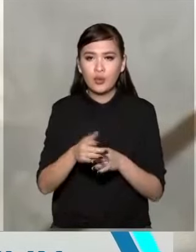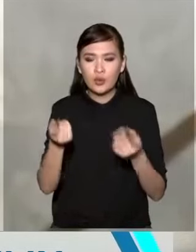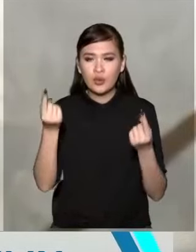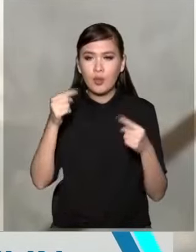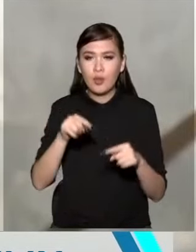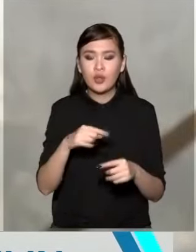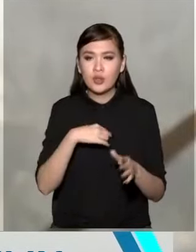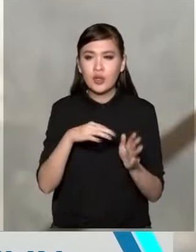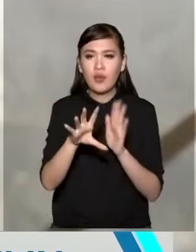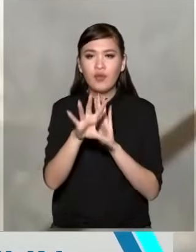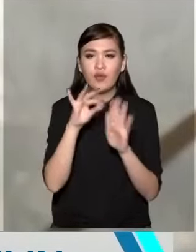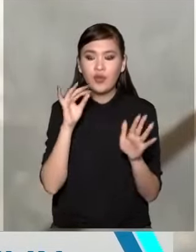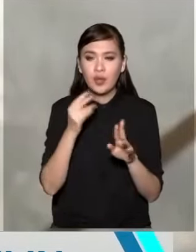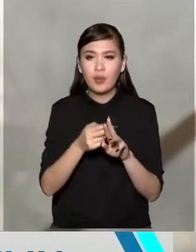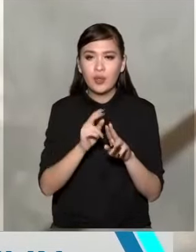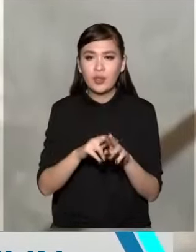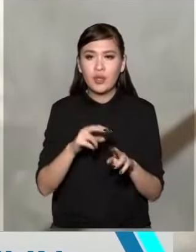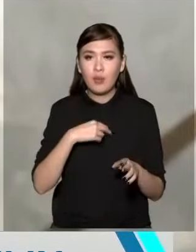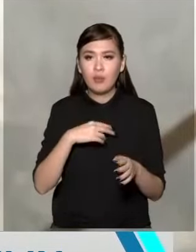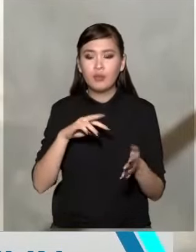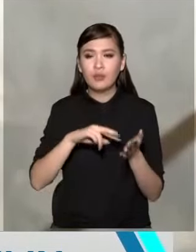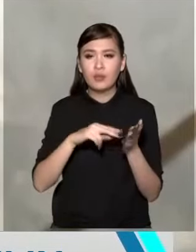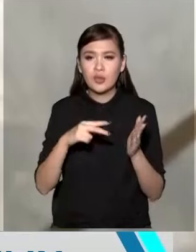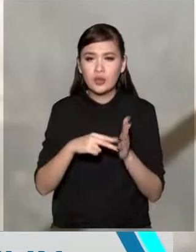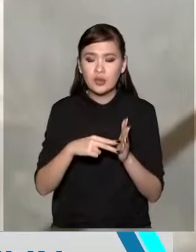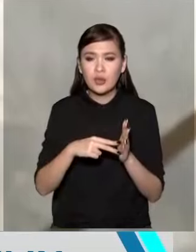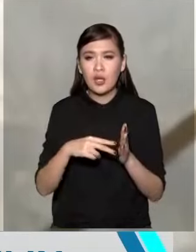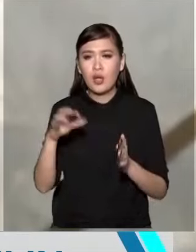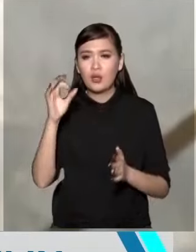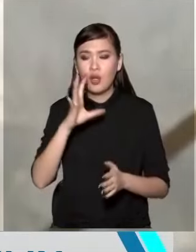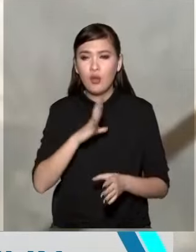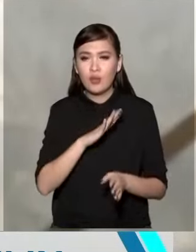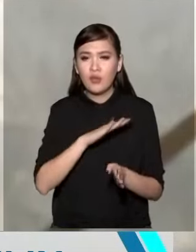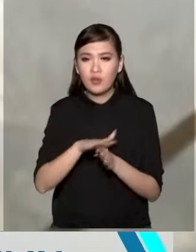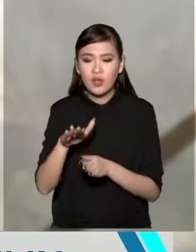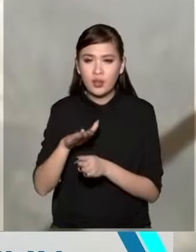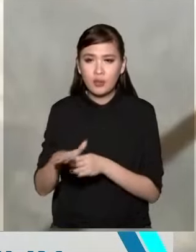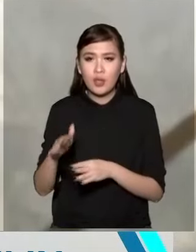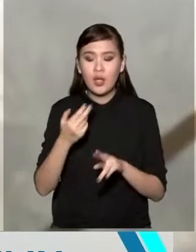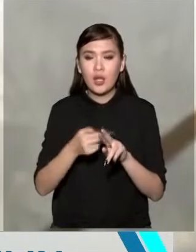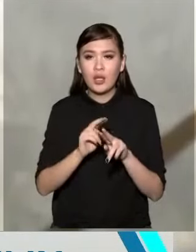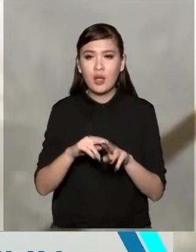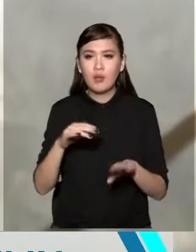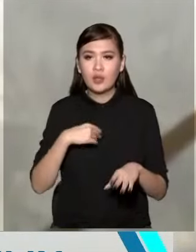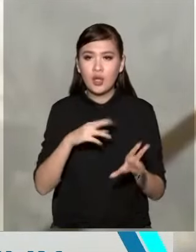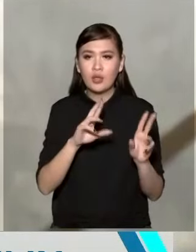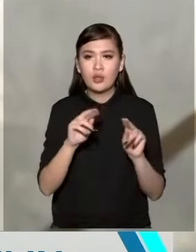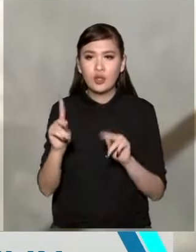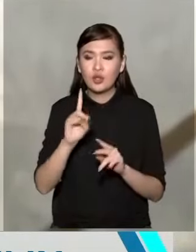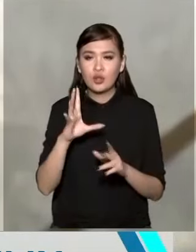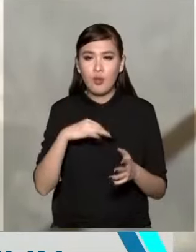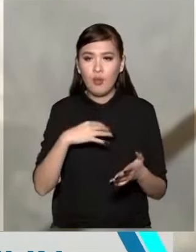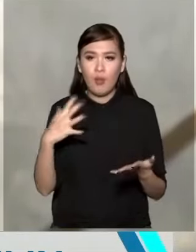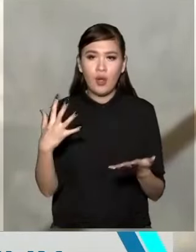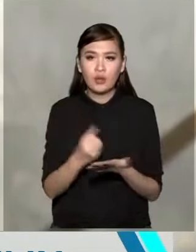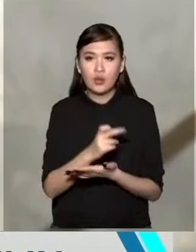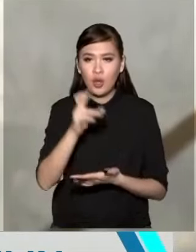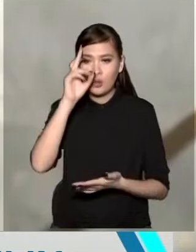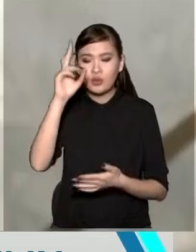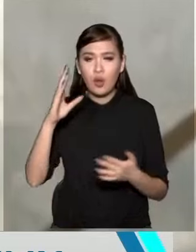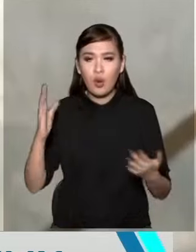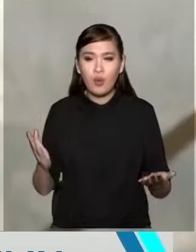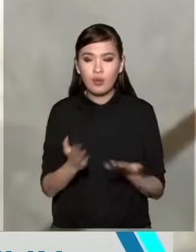критериям. Составила бизнес-план, все условия выполнила, и мне посчастливилось. Государство поддержало